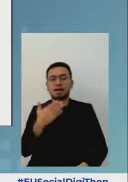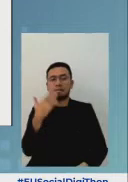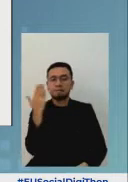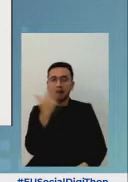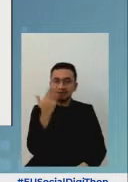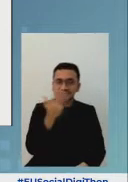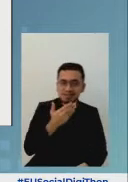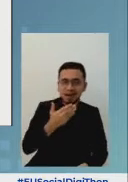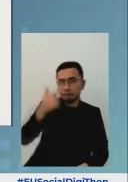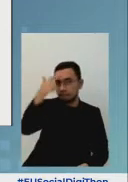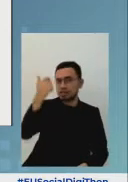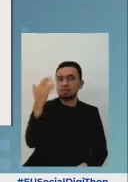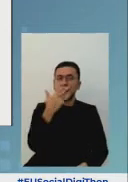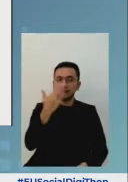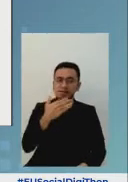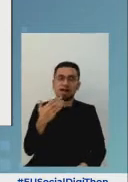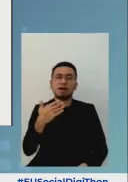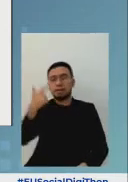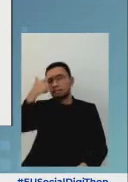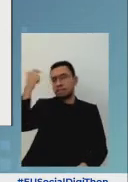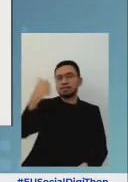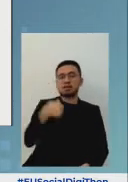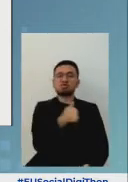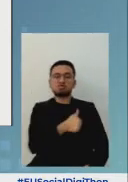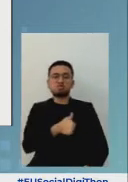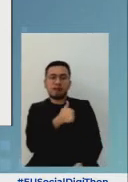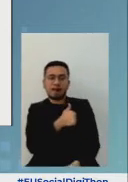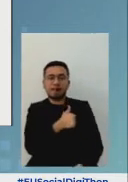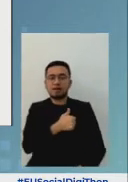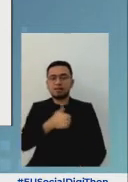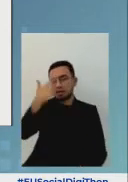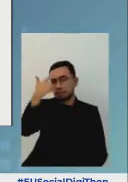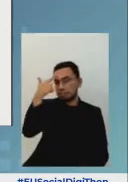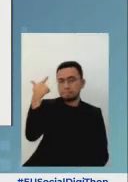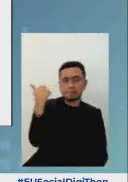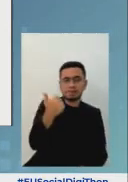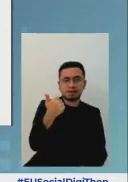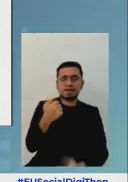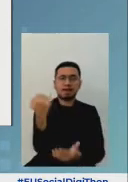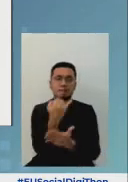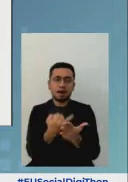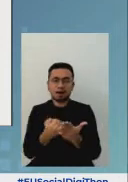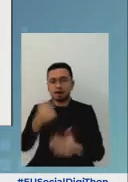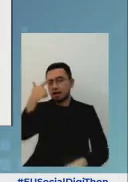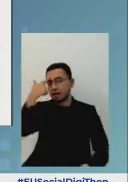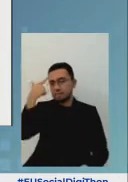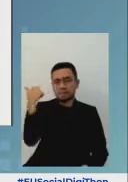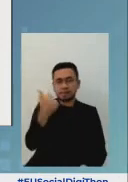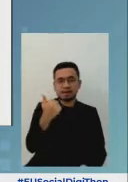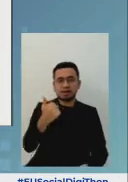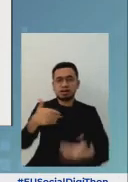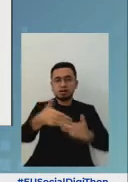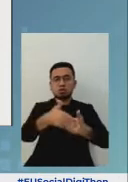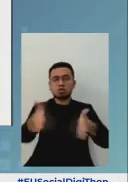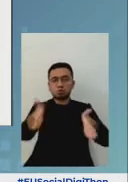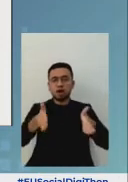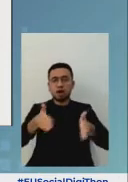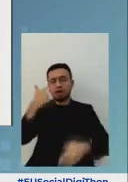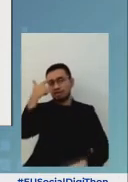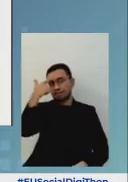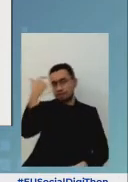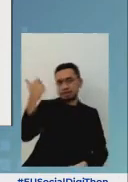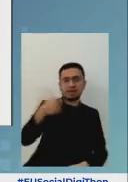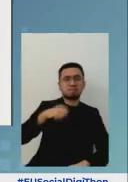ya, sosial, kita pintar bergaul, ya, kecerdasan gambar, kecerdasan ruang, kecerdasan musik,